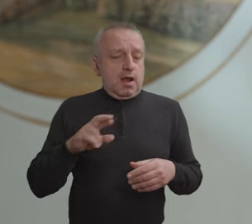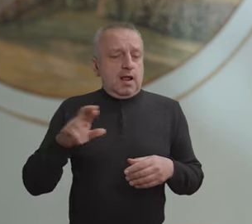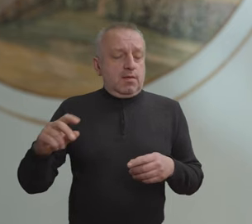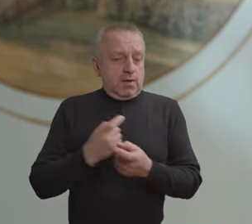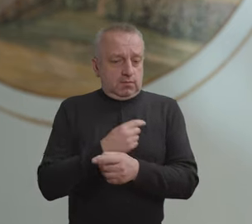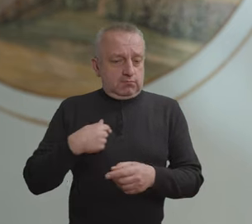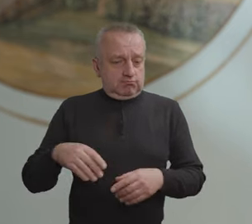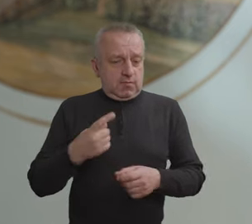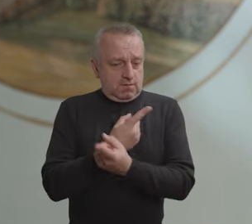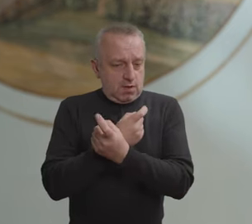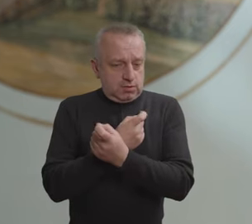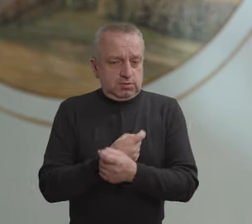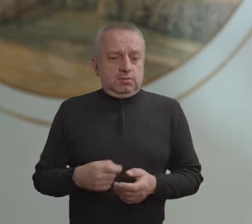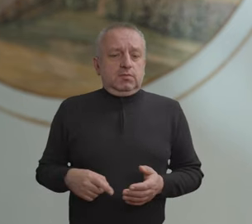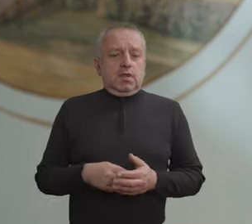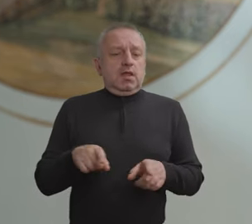austriackiego w latach